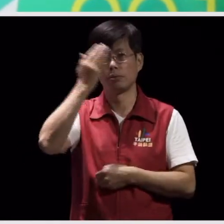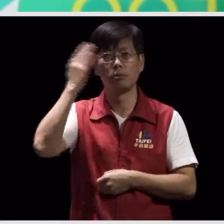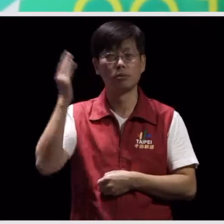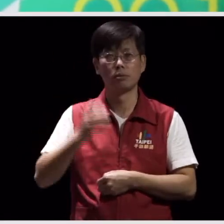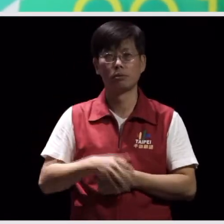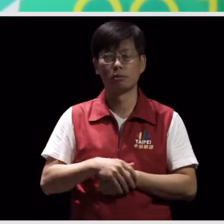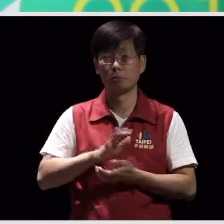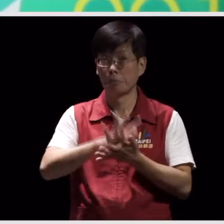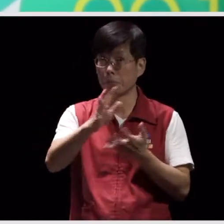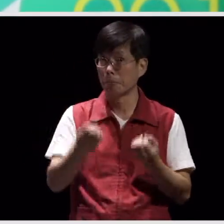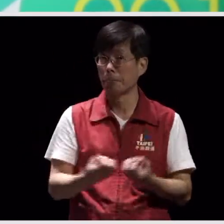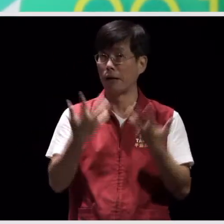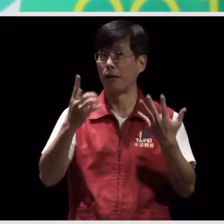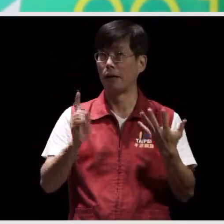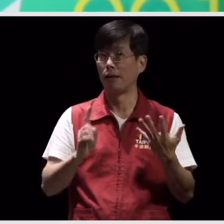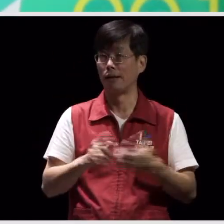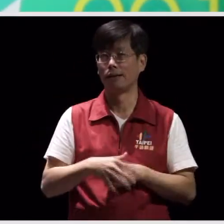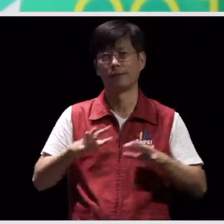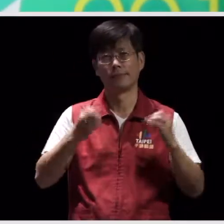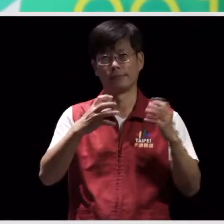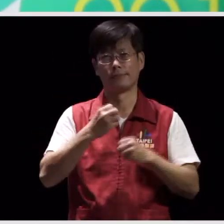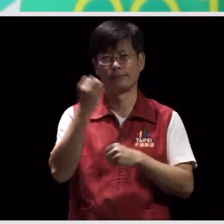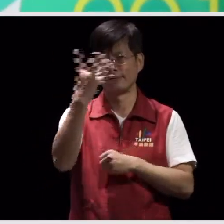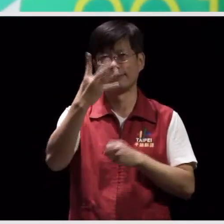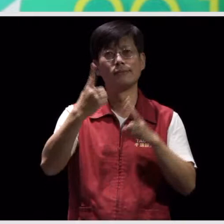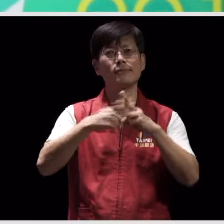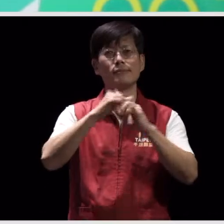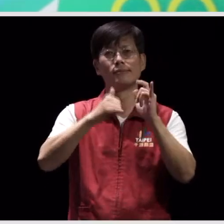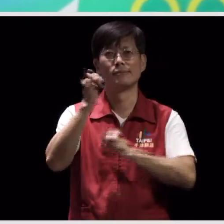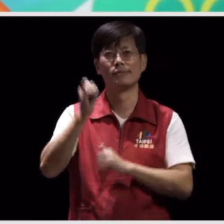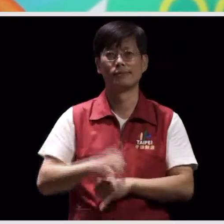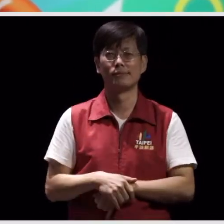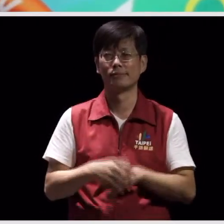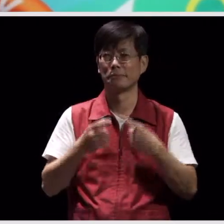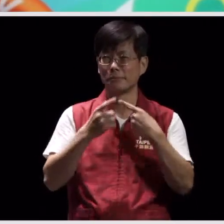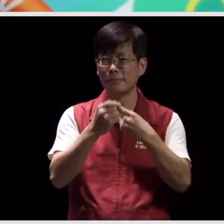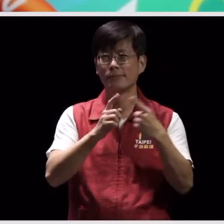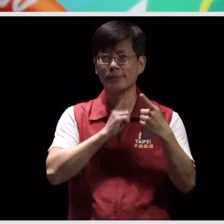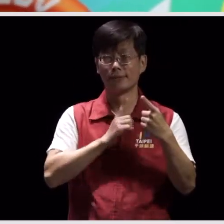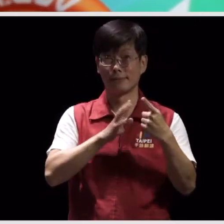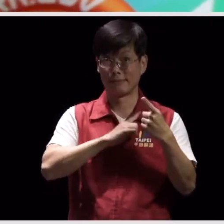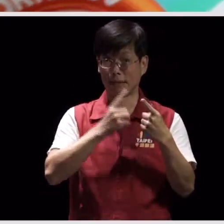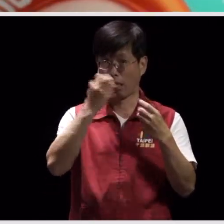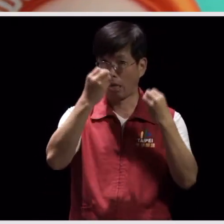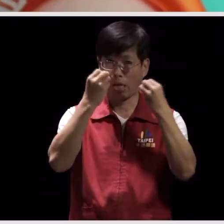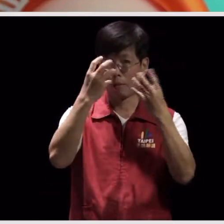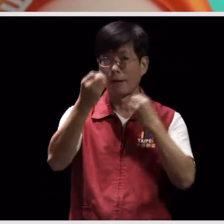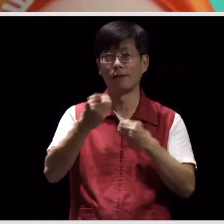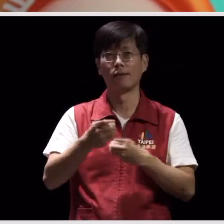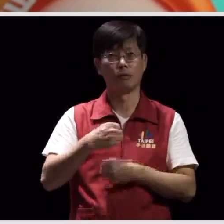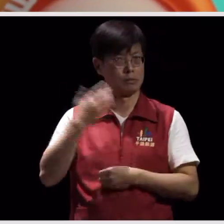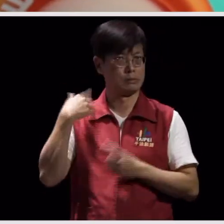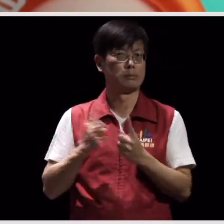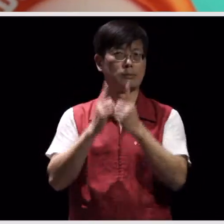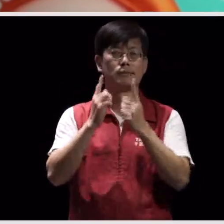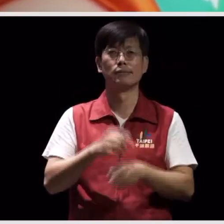来发生了什么事了呢？今天要跟大家谈四个小故事。第一个是困惑，这都是我以前自己遭遇到